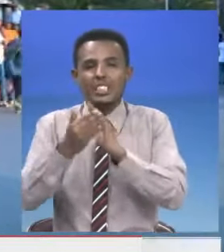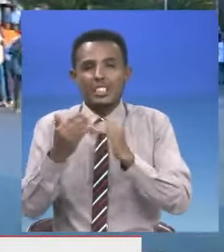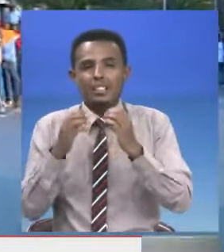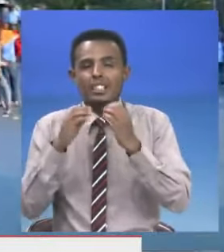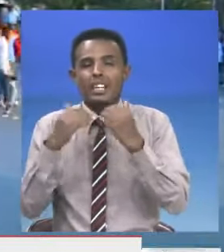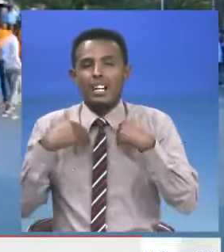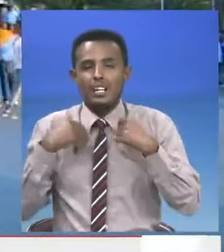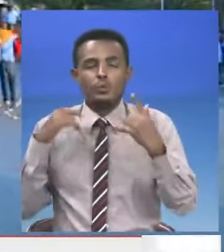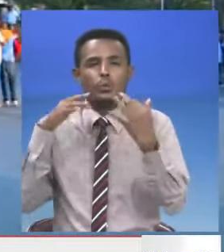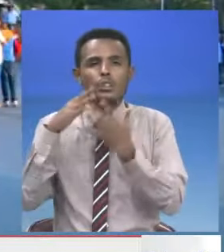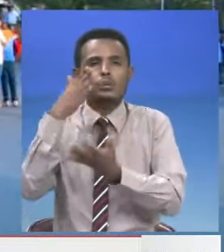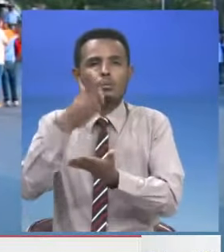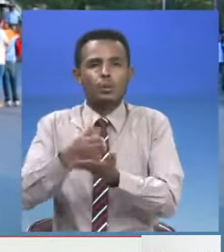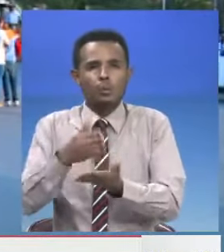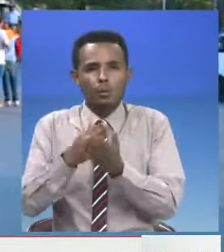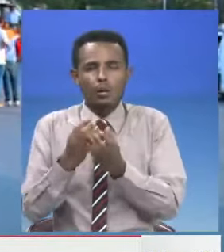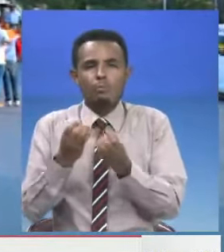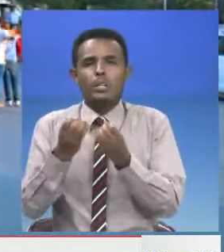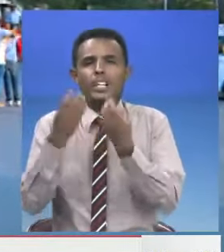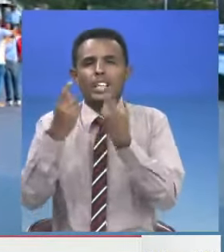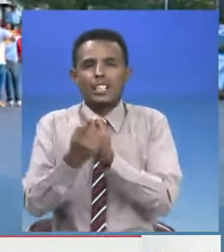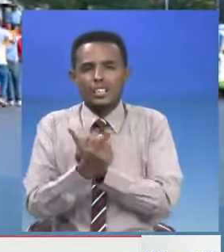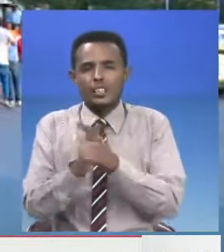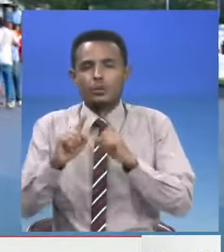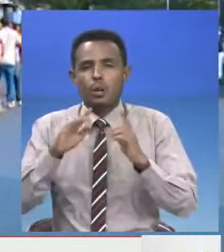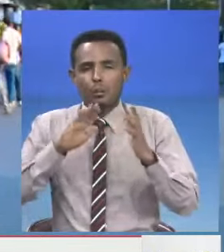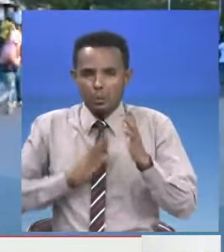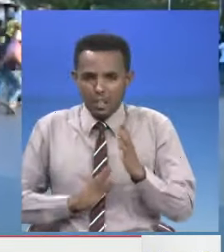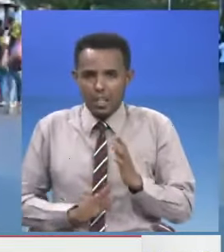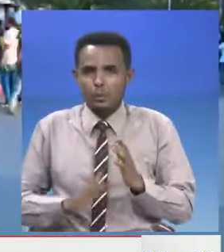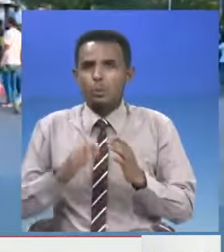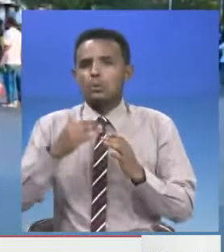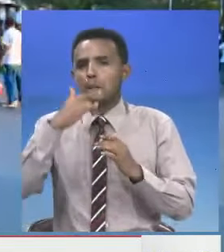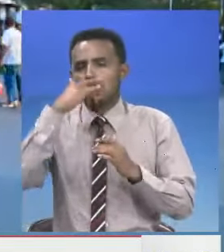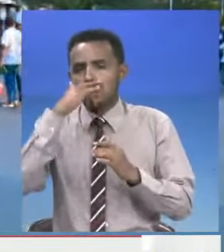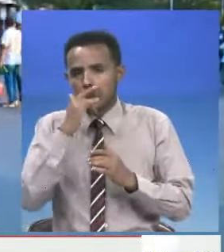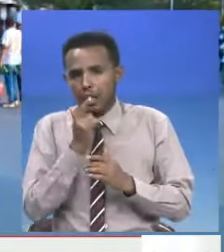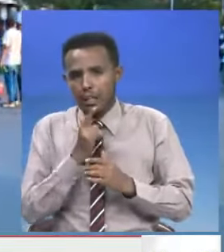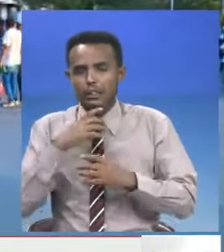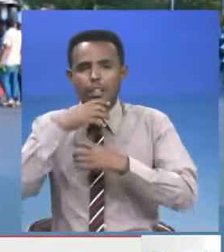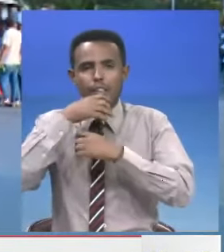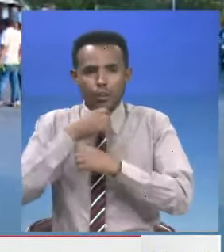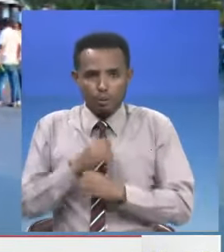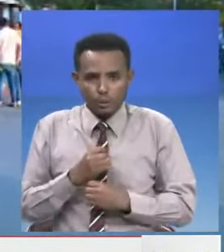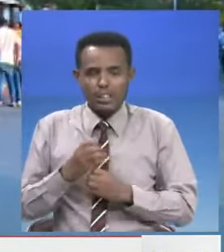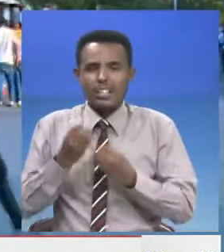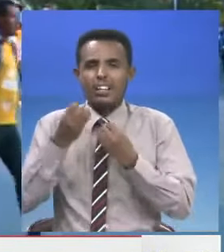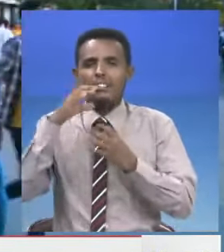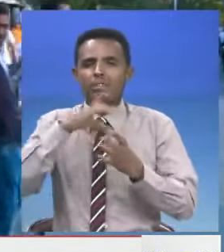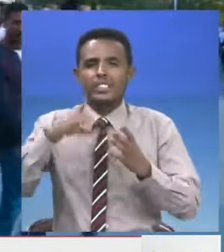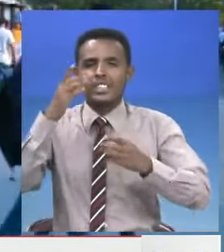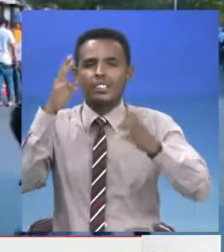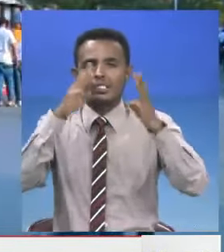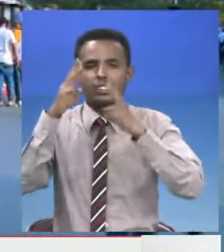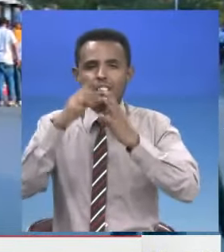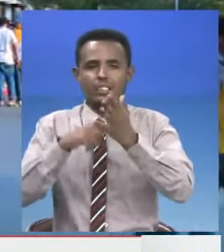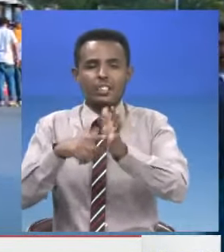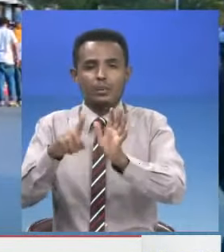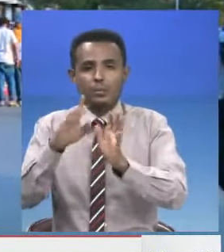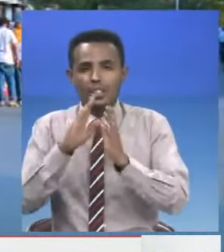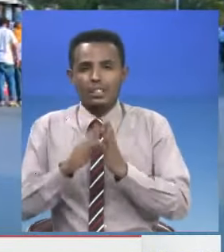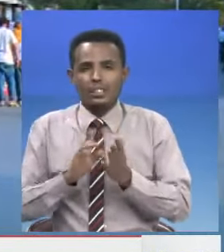ጦርነቱ መቆሙ በርካታ ንጹሐን ወላዶች፣ ህፃናት፣ አዛውንት ለከፍተኛ እንግልት ተዳርጓል። ተፈናቅለው በተለያዩ